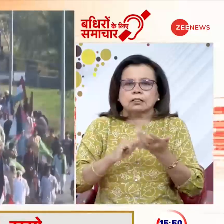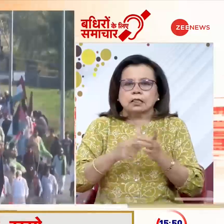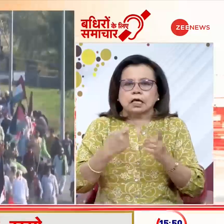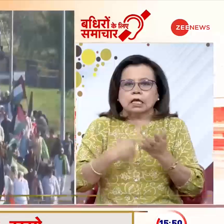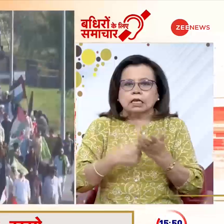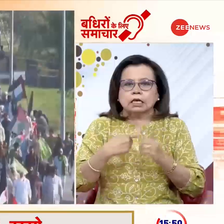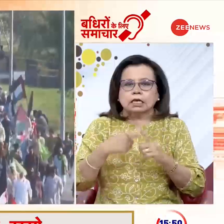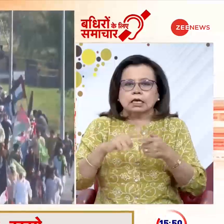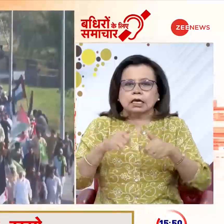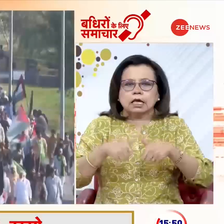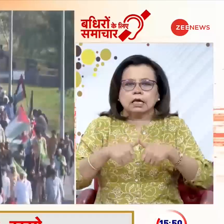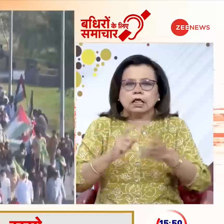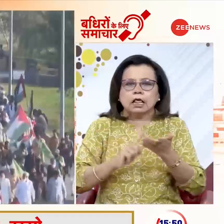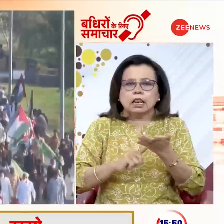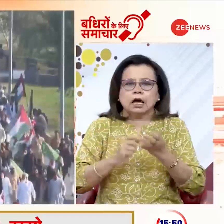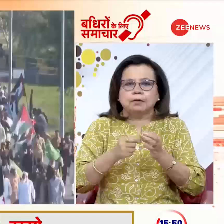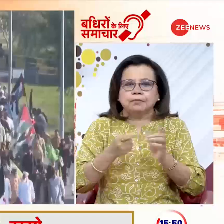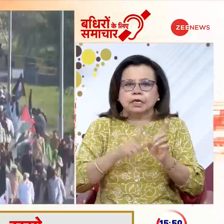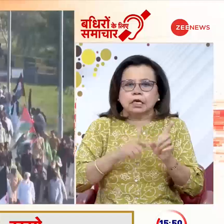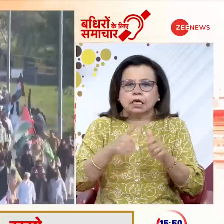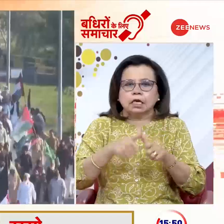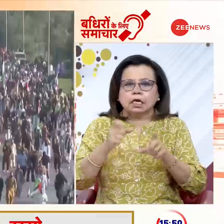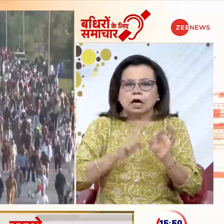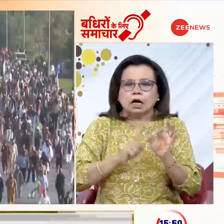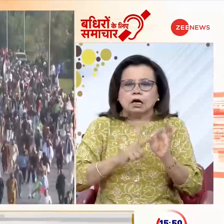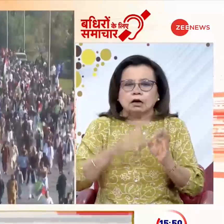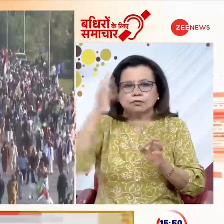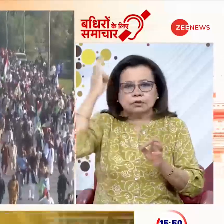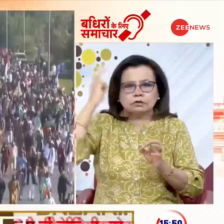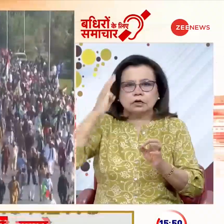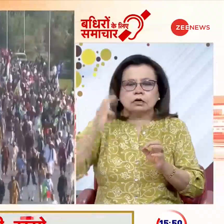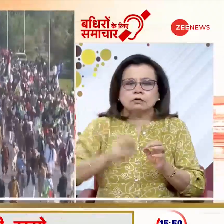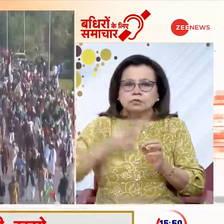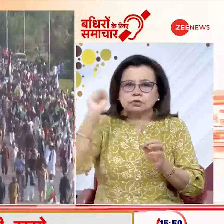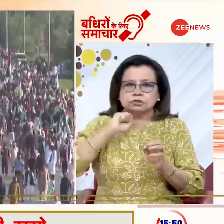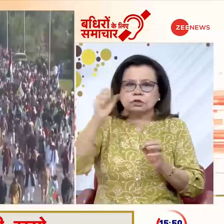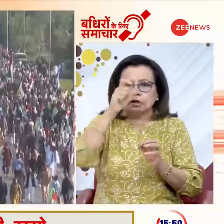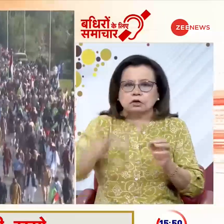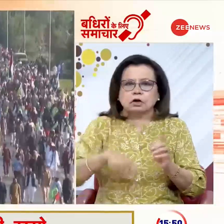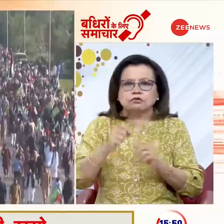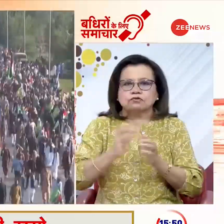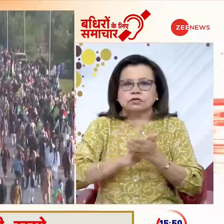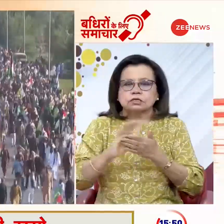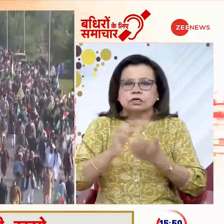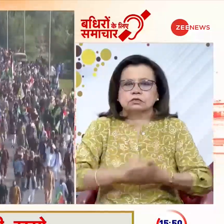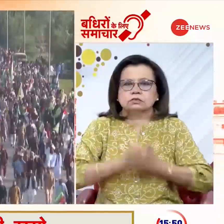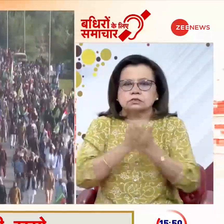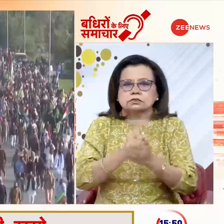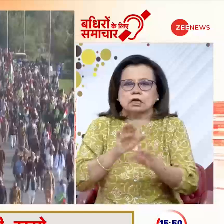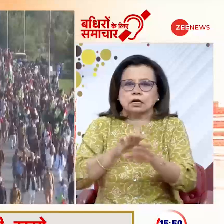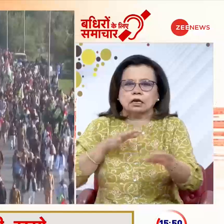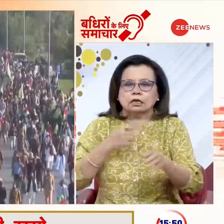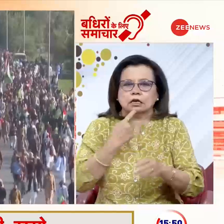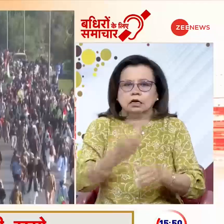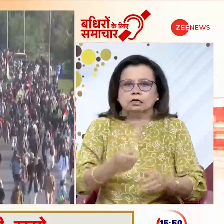तहरीके लाबयाक पाकिस्तान पार्टी के प्रदर्शनकारियों ने फिलिस्तीन के समर्थन में रैली